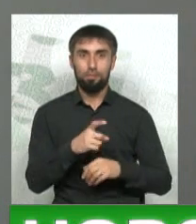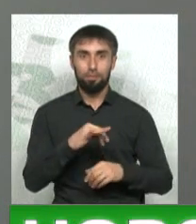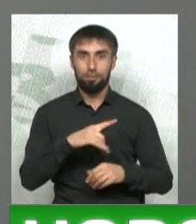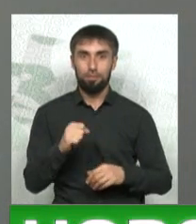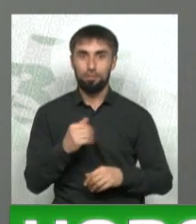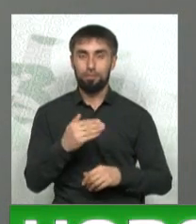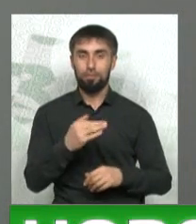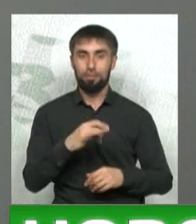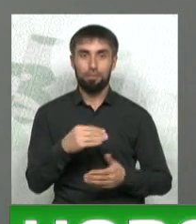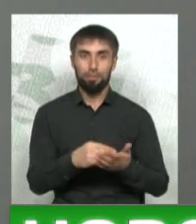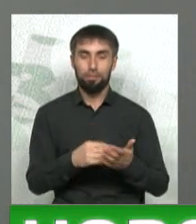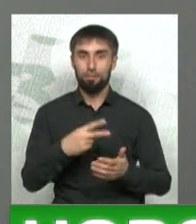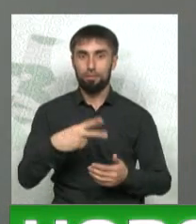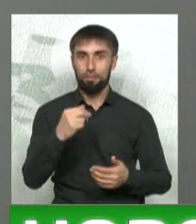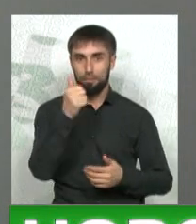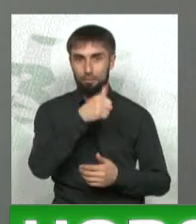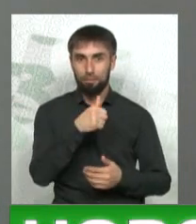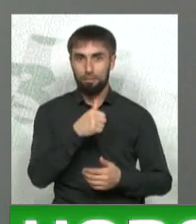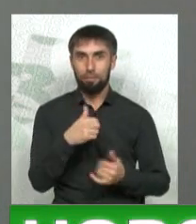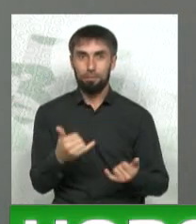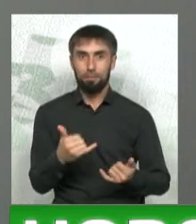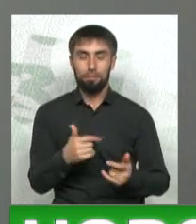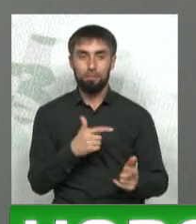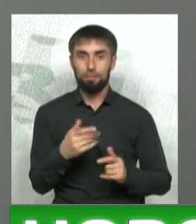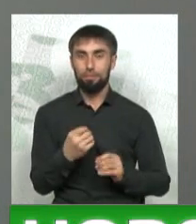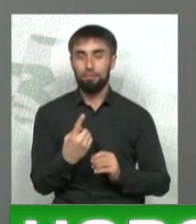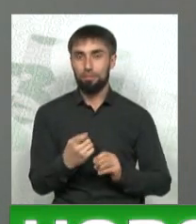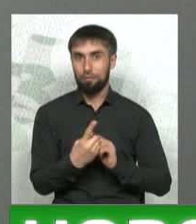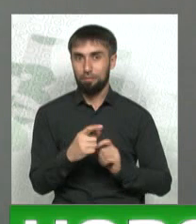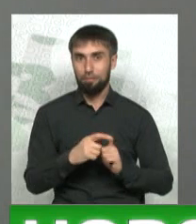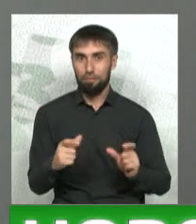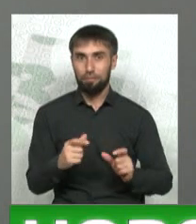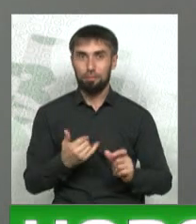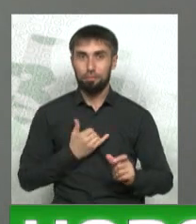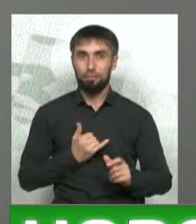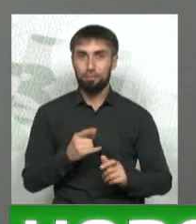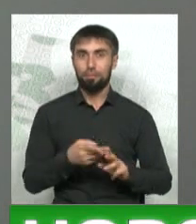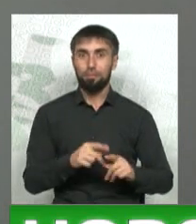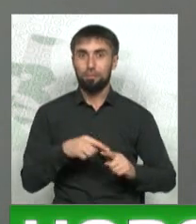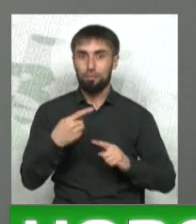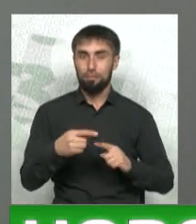подали федеральный бюджет на 2022 год. Сейчас готовится еще 11 школ, это у нас последующие, это